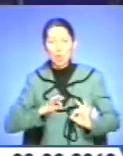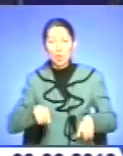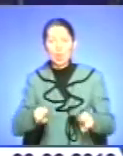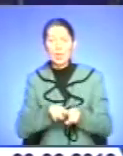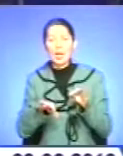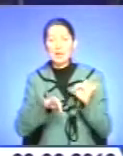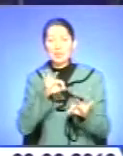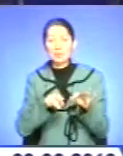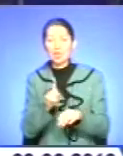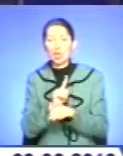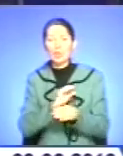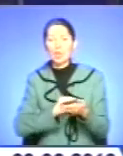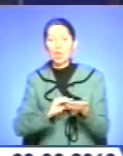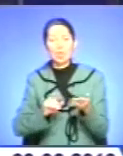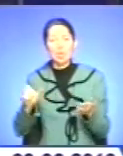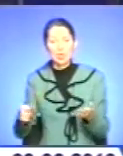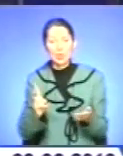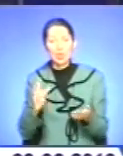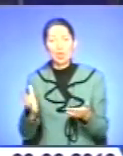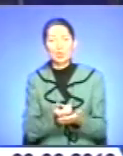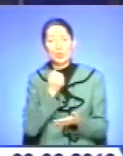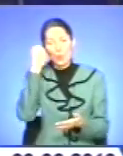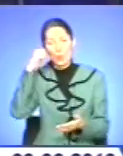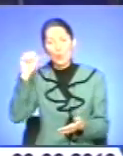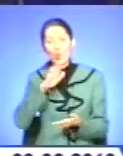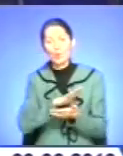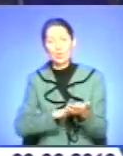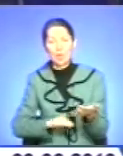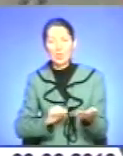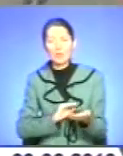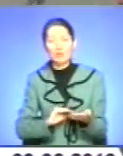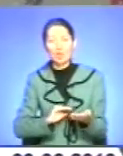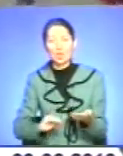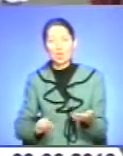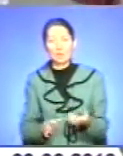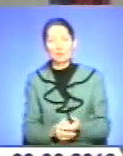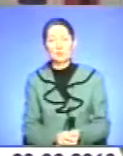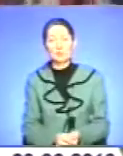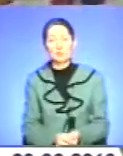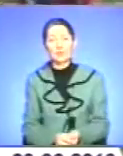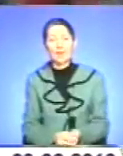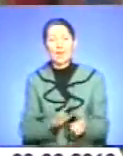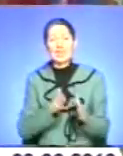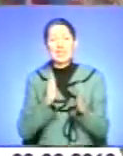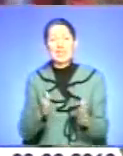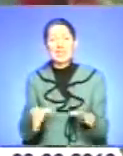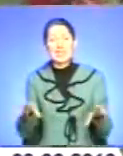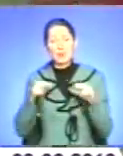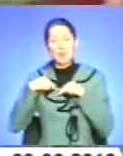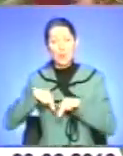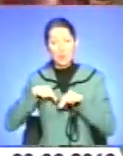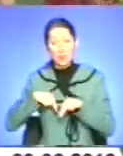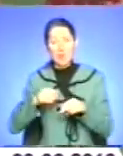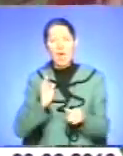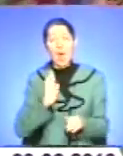збірна тернопільських журналістів. Хто здобув перемогу – далі у сюжеті. Не тільки співпрацювати, а й